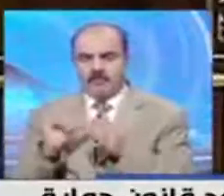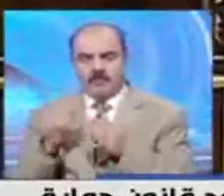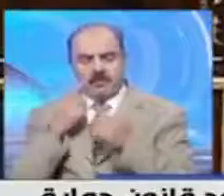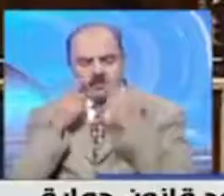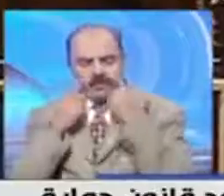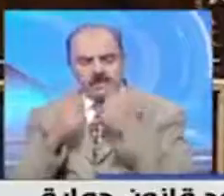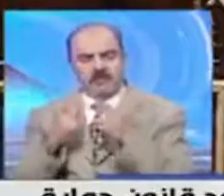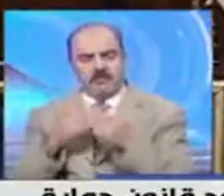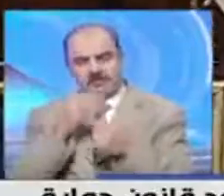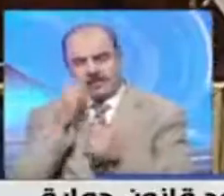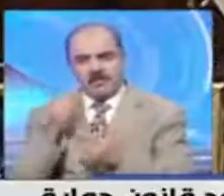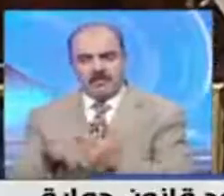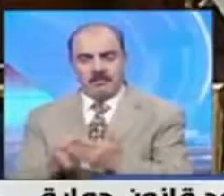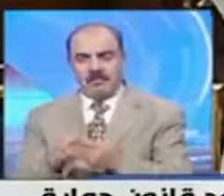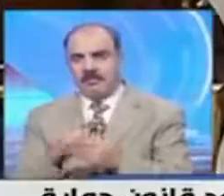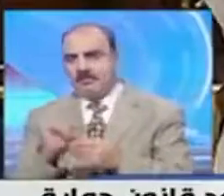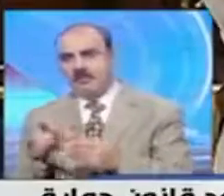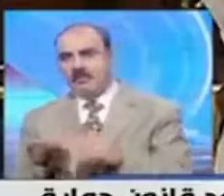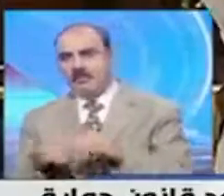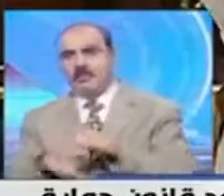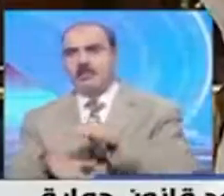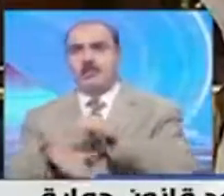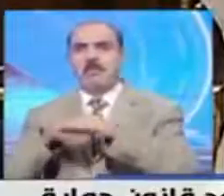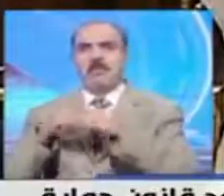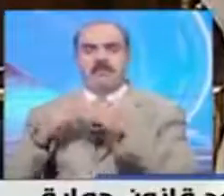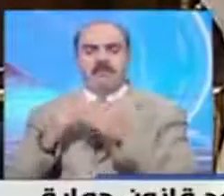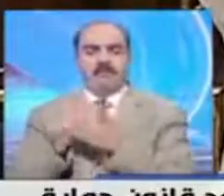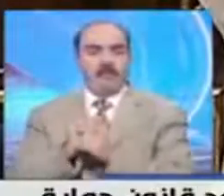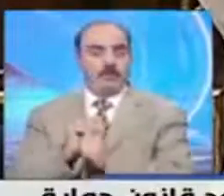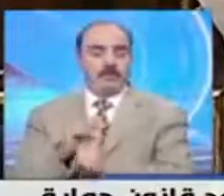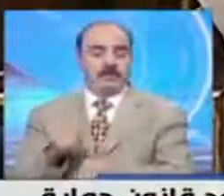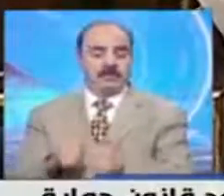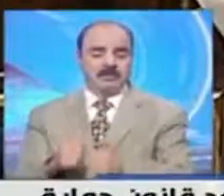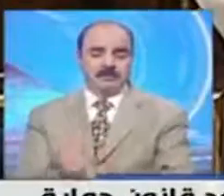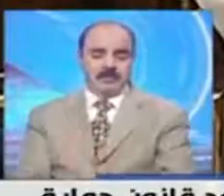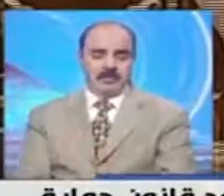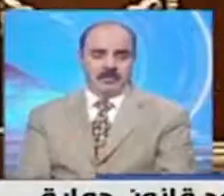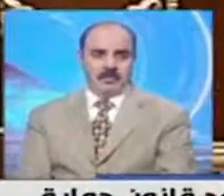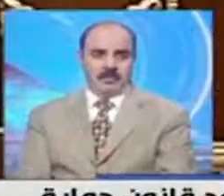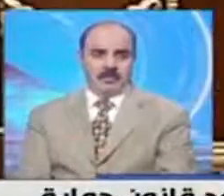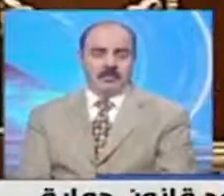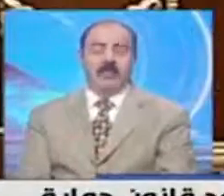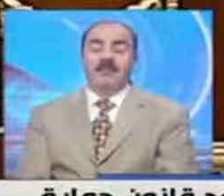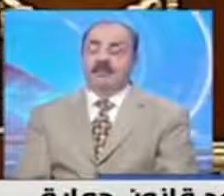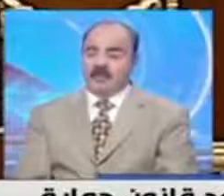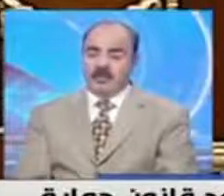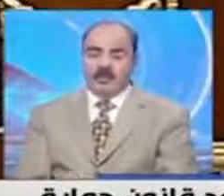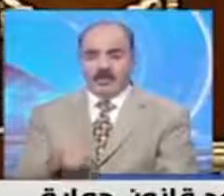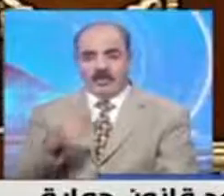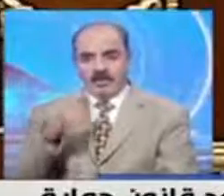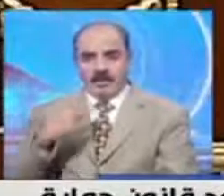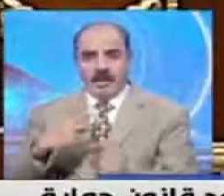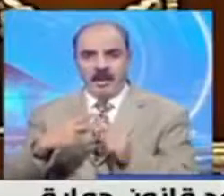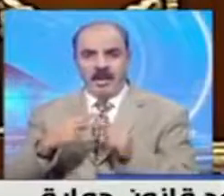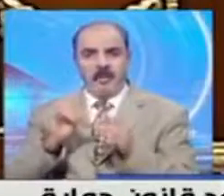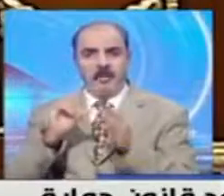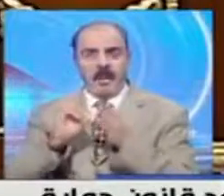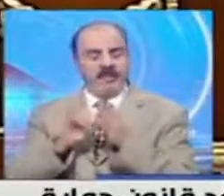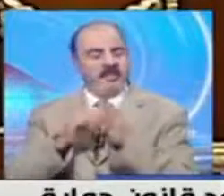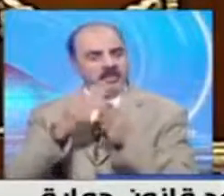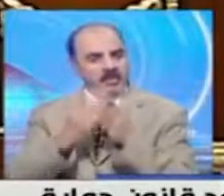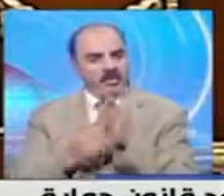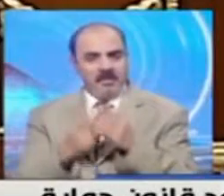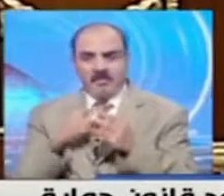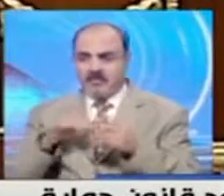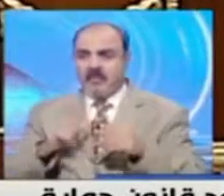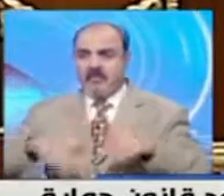تراعى عند تقييم اثار التركز الاقتصاديه على حريه المنافسه ووفقا للفقره الثانيه من الماده هي يجوز للجهاز